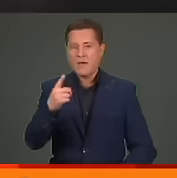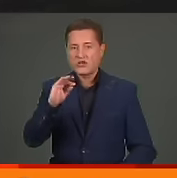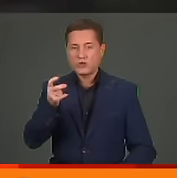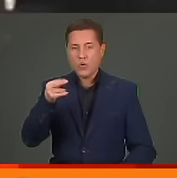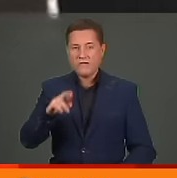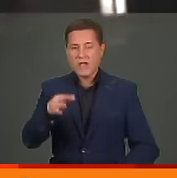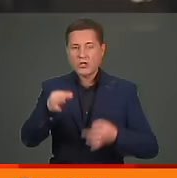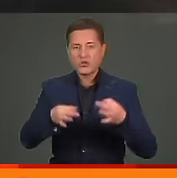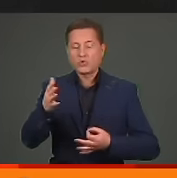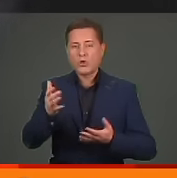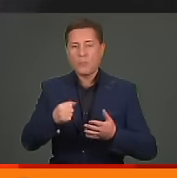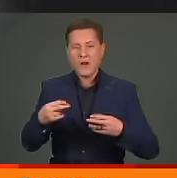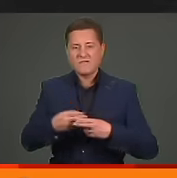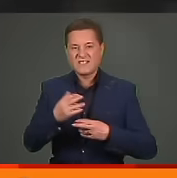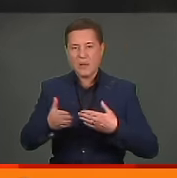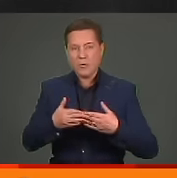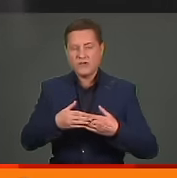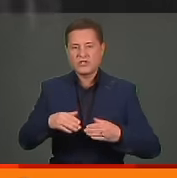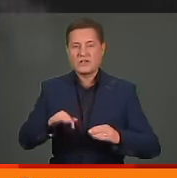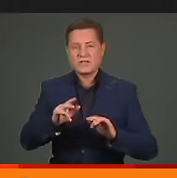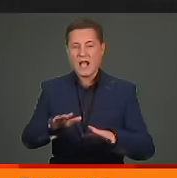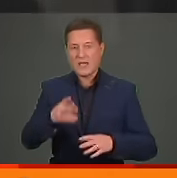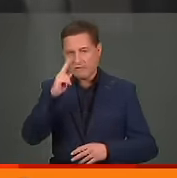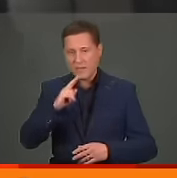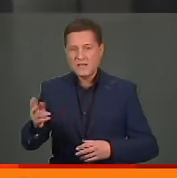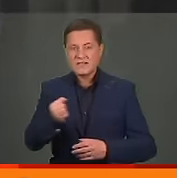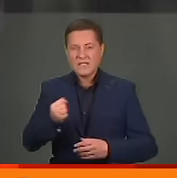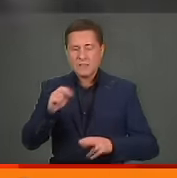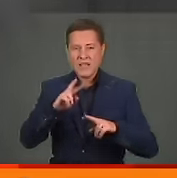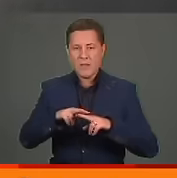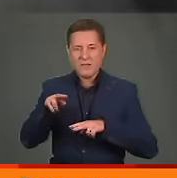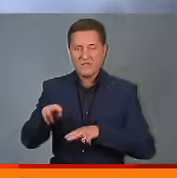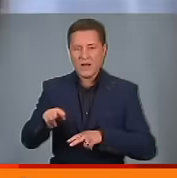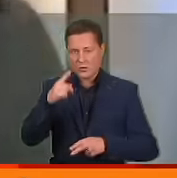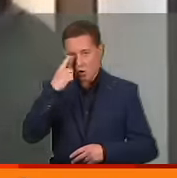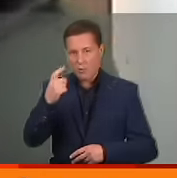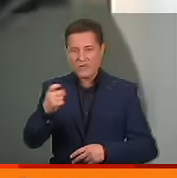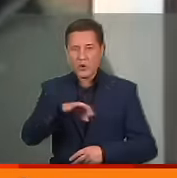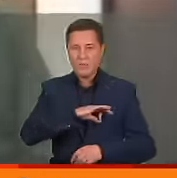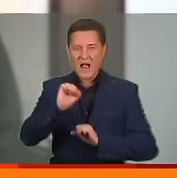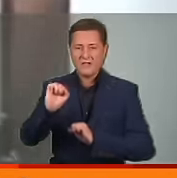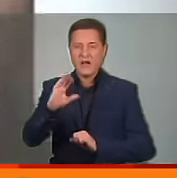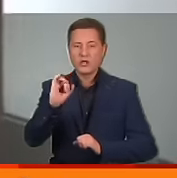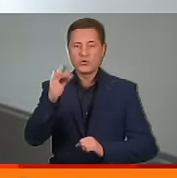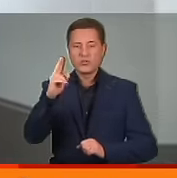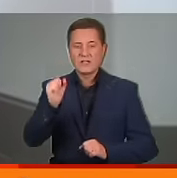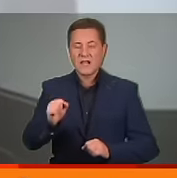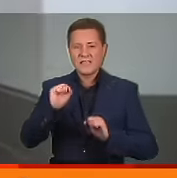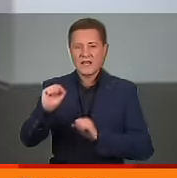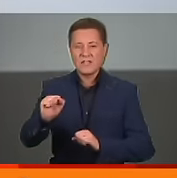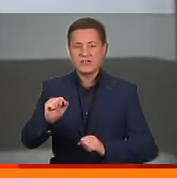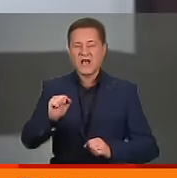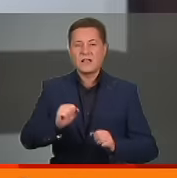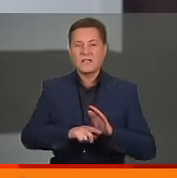суд обрав запобіжний захід – 2 місяці тримання під вартою. Про це повідомив адвокат Сущенка. Захищати українця взявся